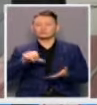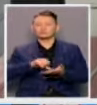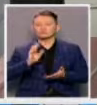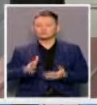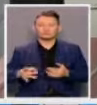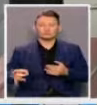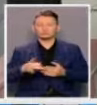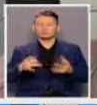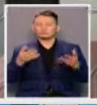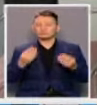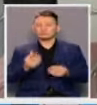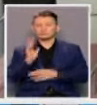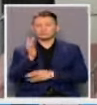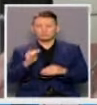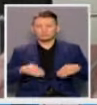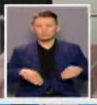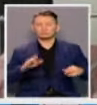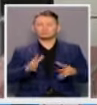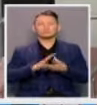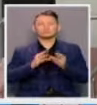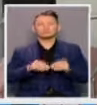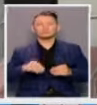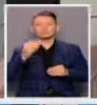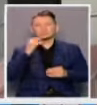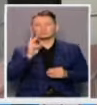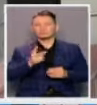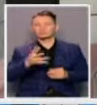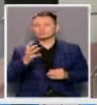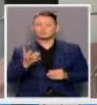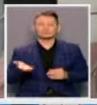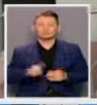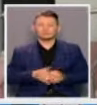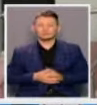республиканский день посадки деревьев будут посажены 2500 саженцев.